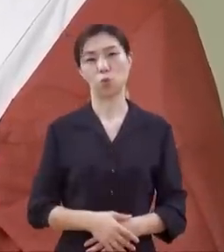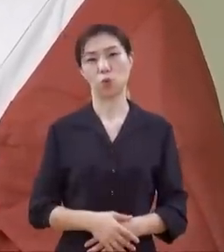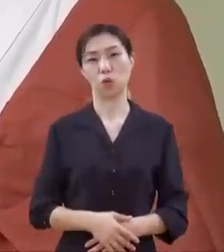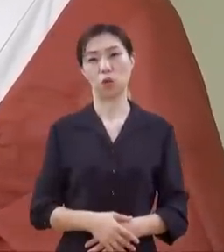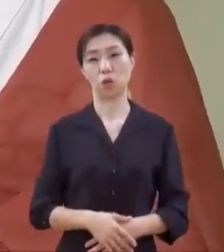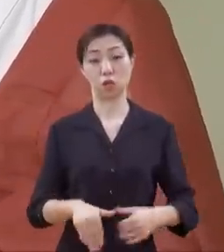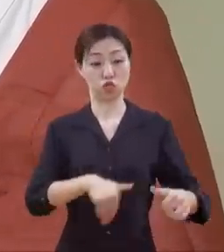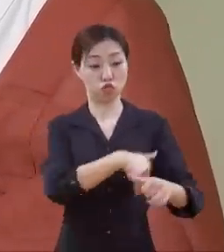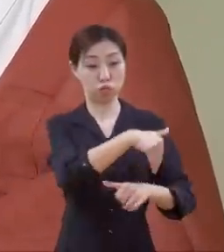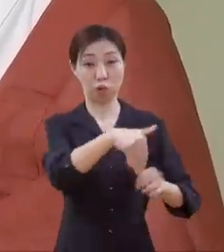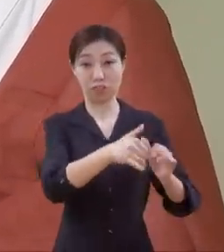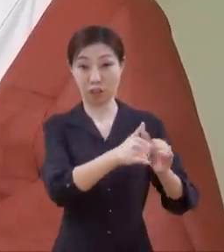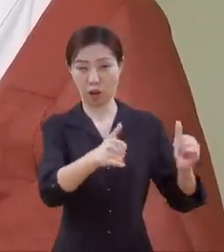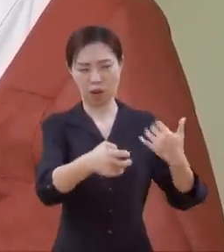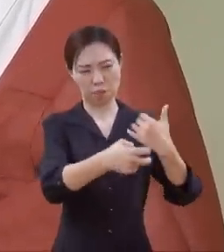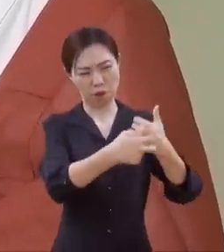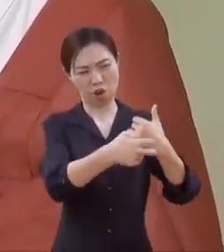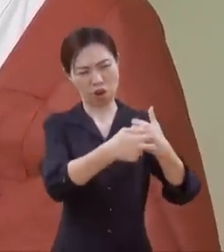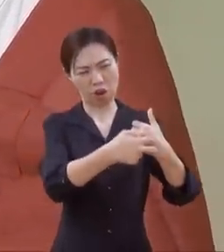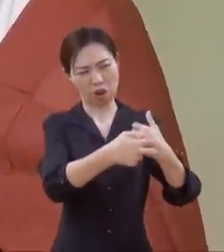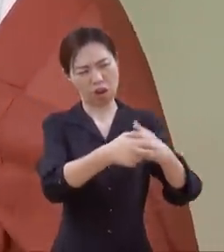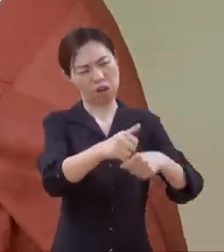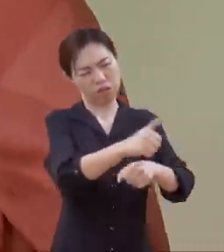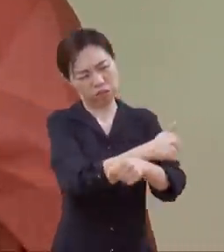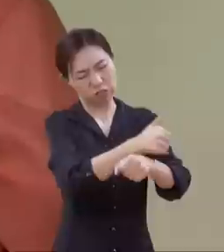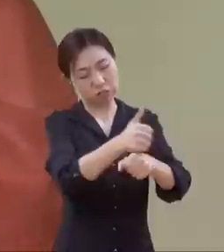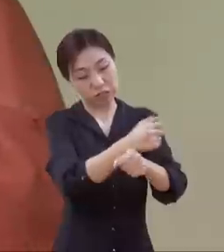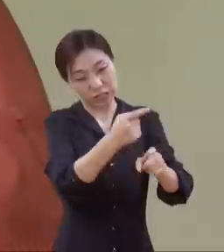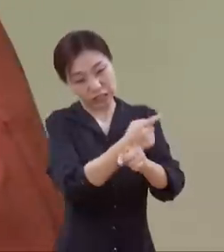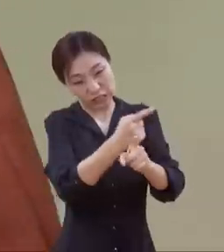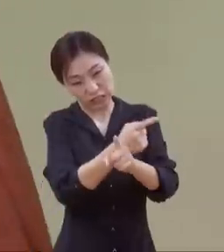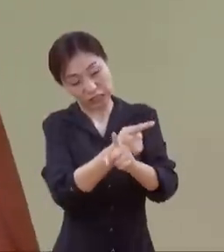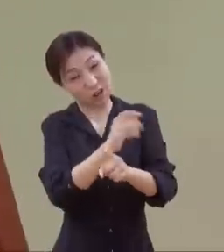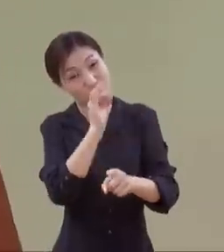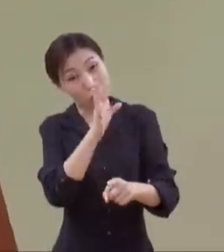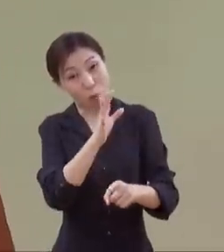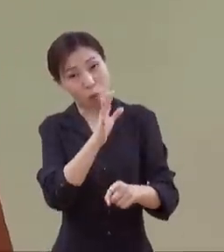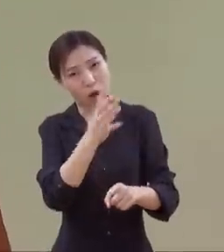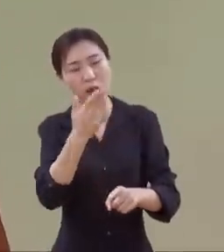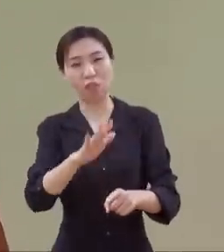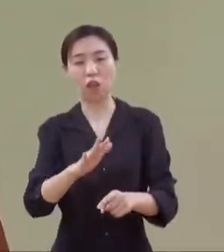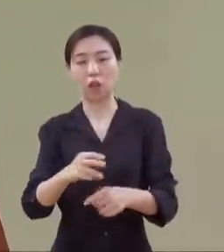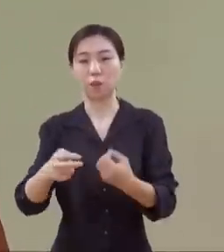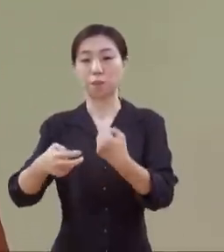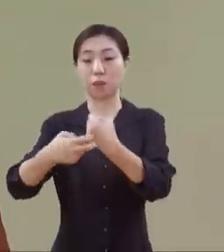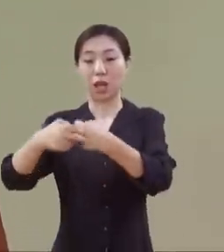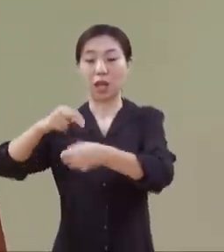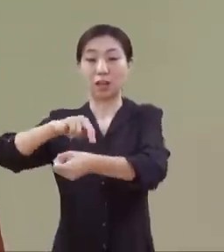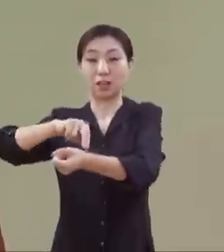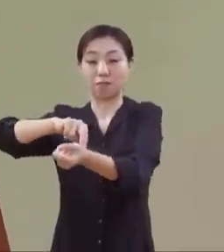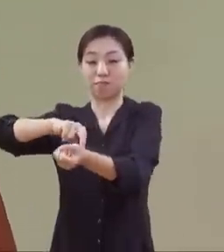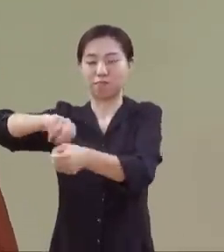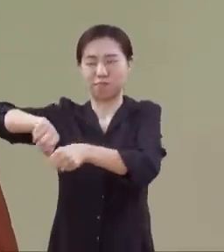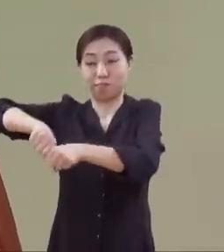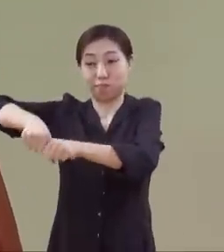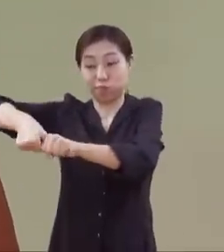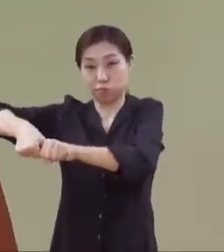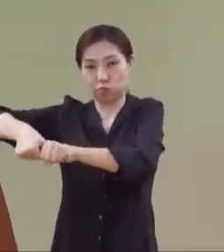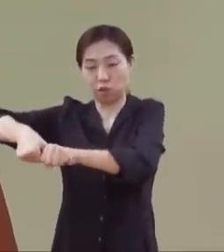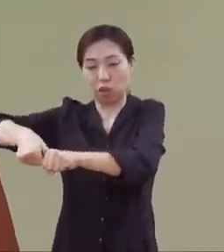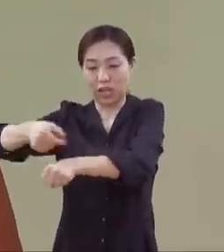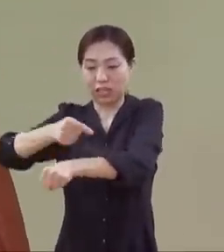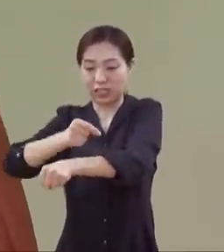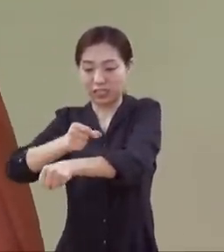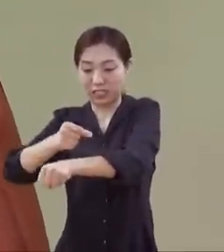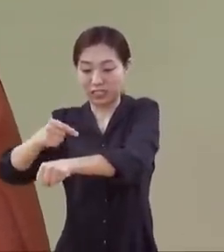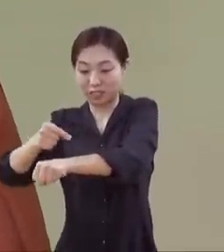뭐 병원을 다녔는데도 잘 낫지 않았다가 한의원에서 뭐 침을 맞거나 뜸을 하고 나서 엄청난